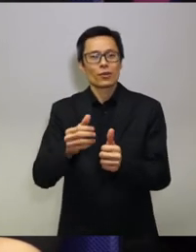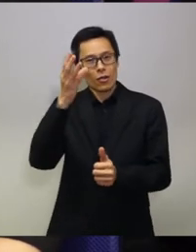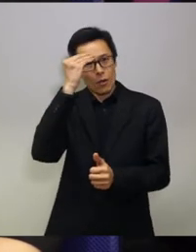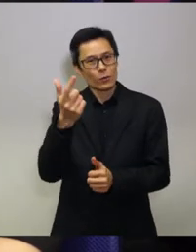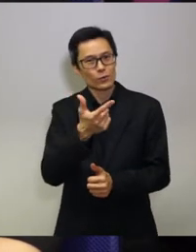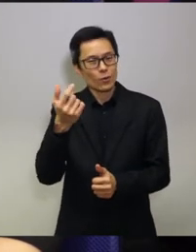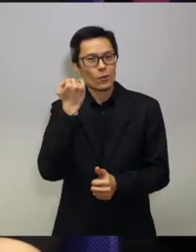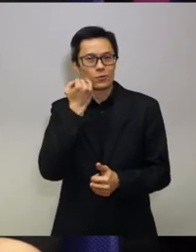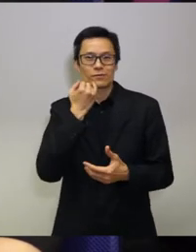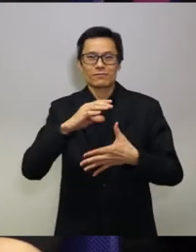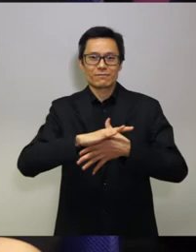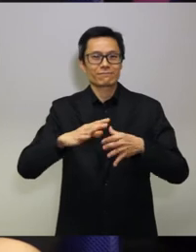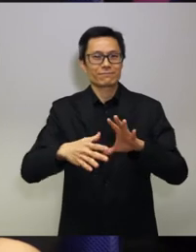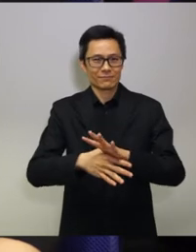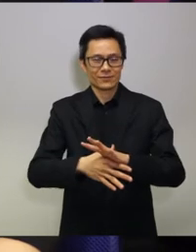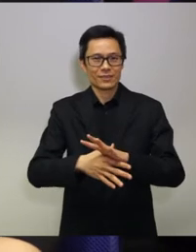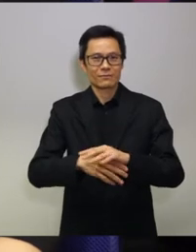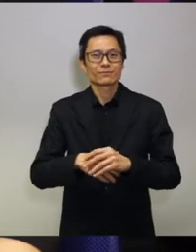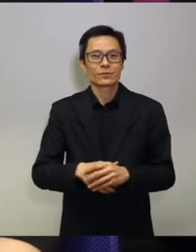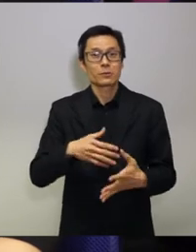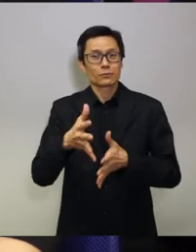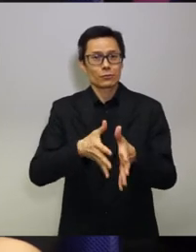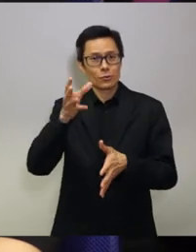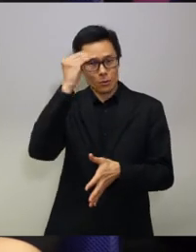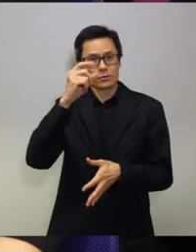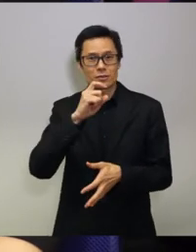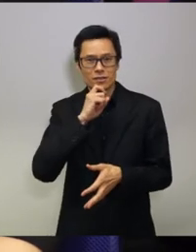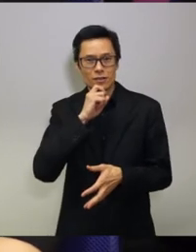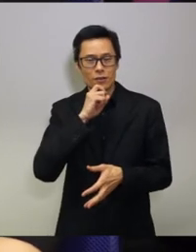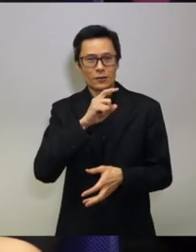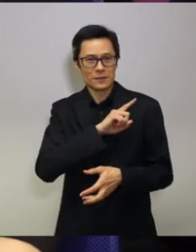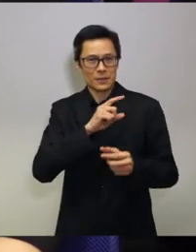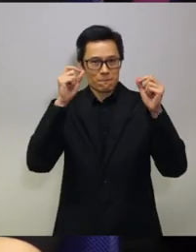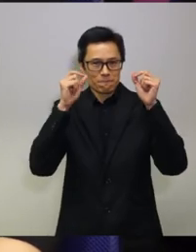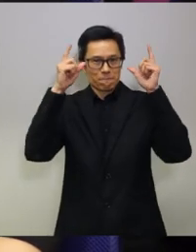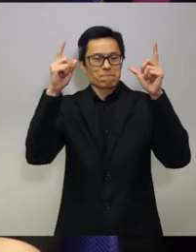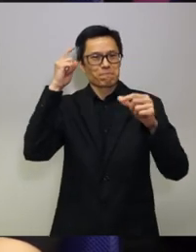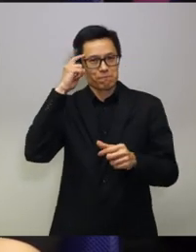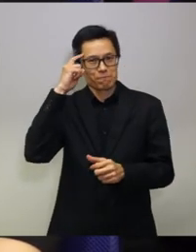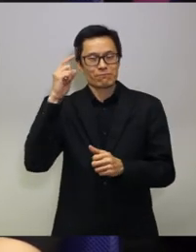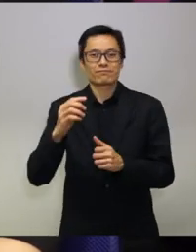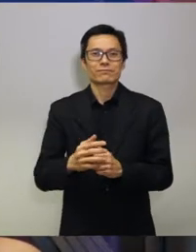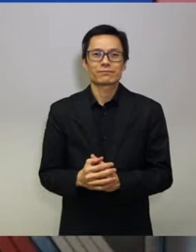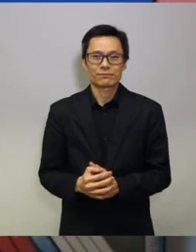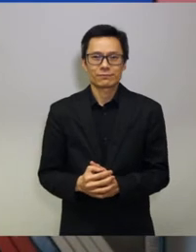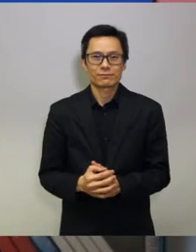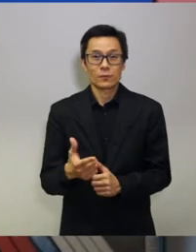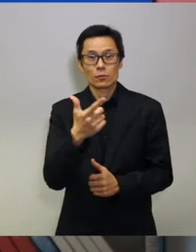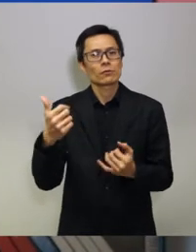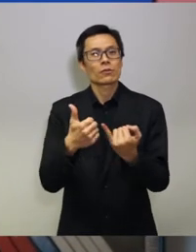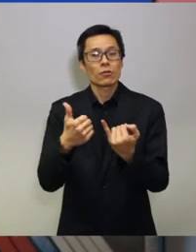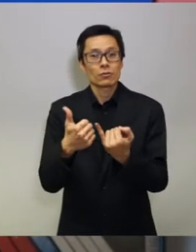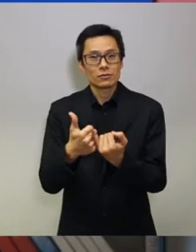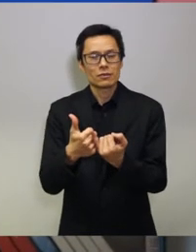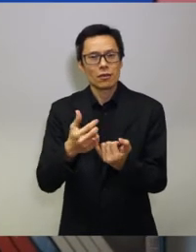咧，佢哋已經學識咗唔少嘅聾人文化同埋咧一啲嘅手語，係豐富咗佢哋好多嘅課外知識噶啦。雖然很多學